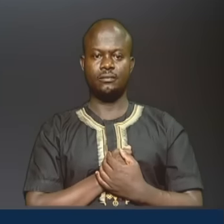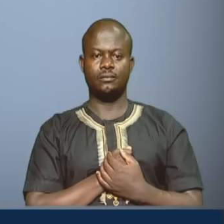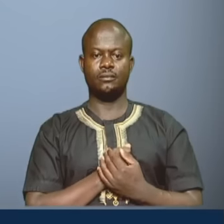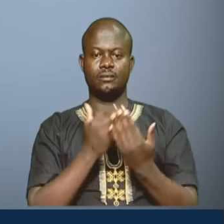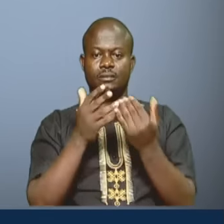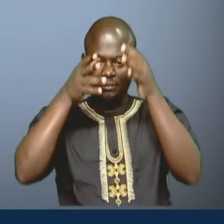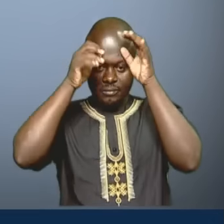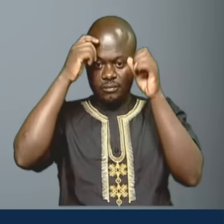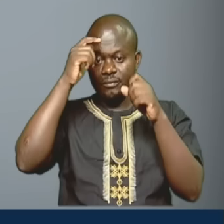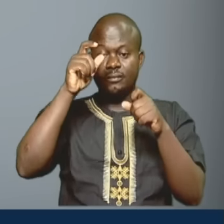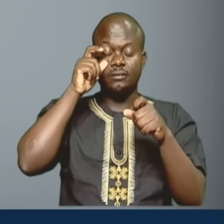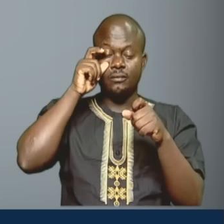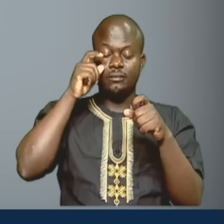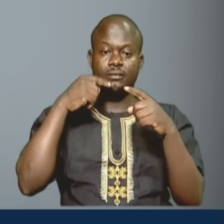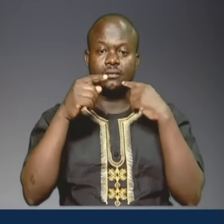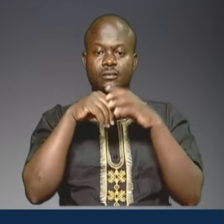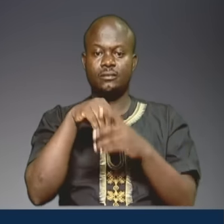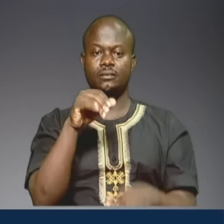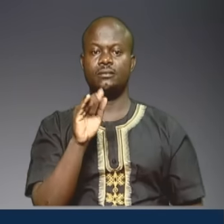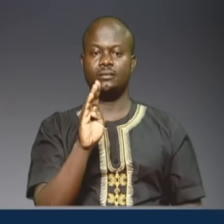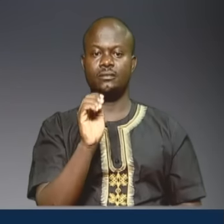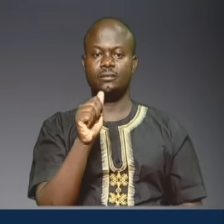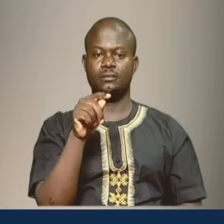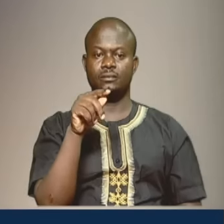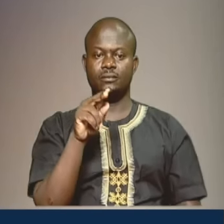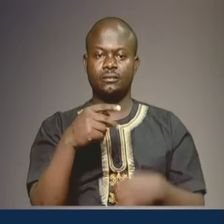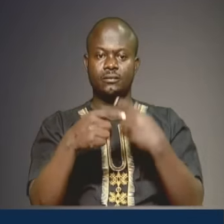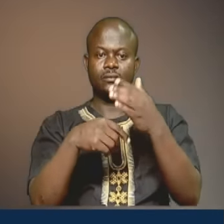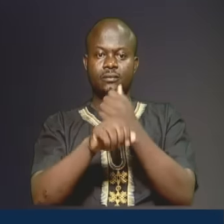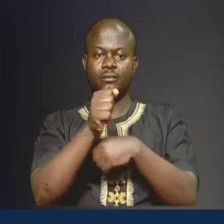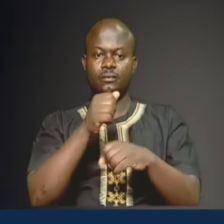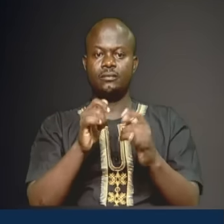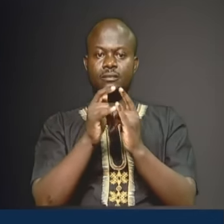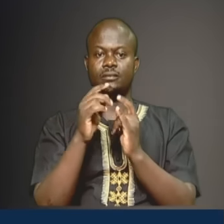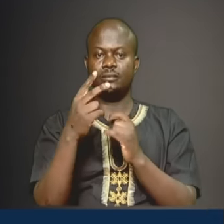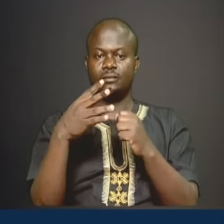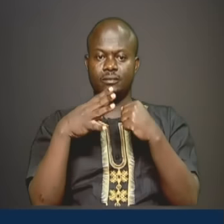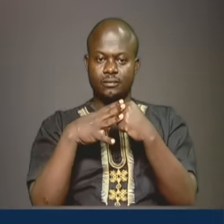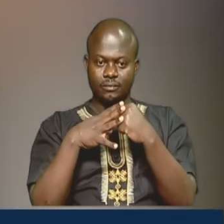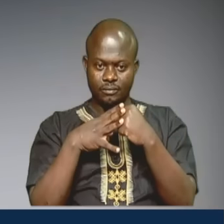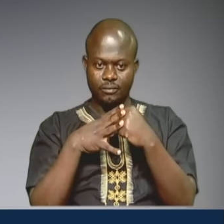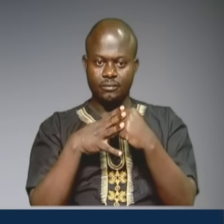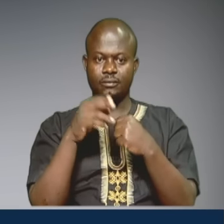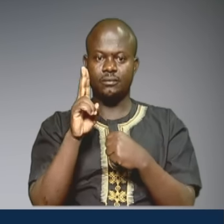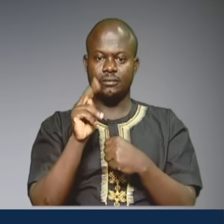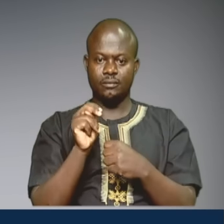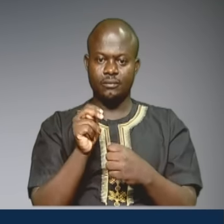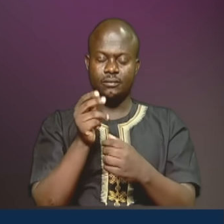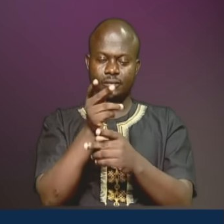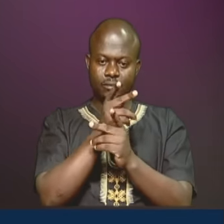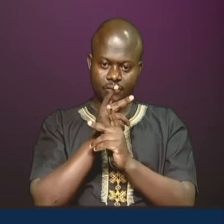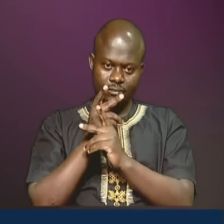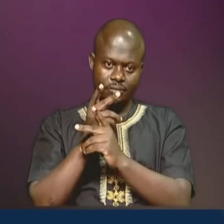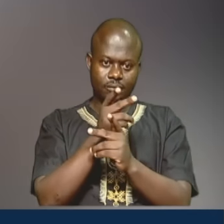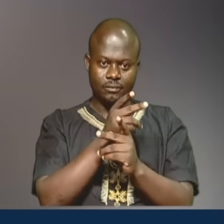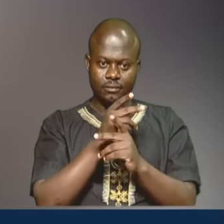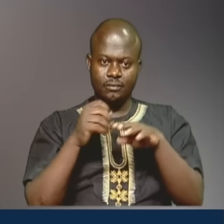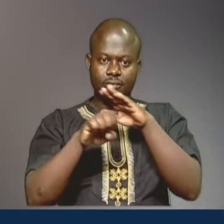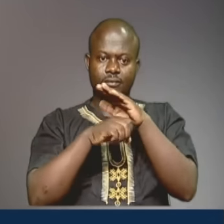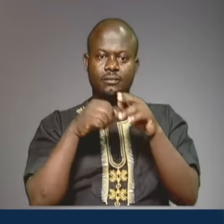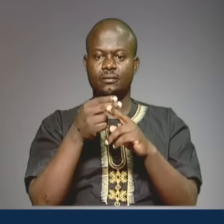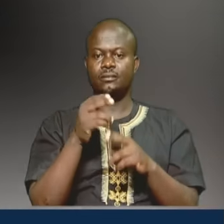w'igihugu yabigarutse i Baku muri Azerbaijan ahakomereje imirimo y'inama ya 29 y'umuryango w'abibumbye yiga ku kubungabunga ibidukikije izwi